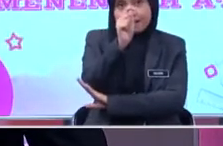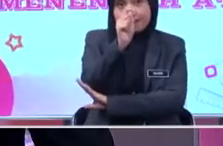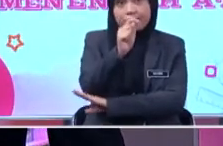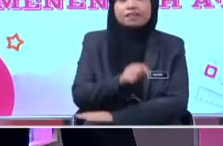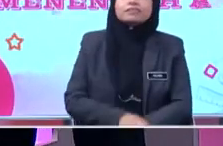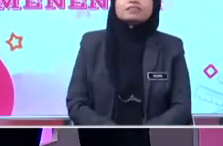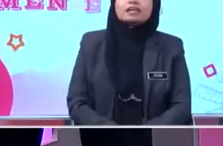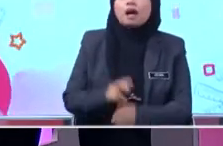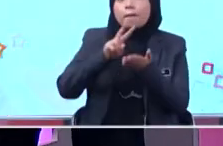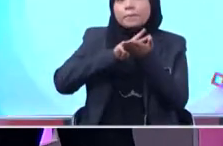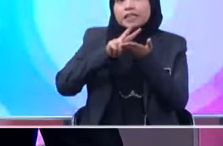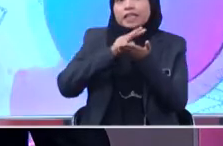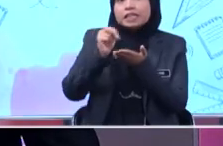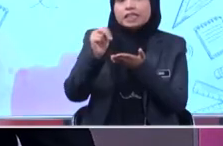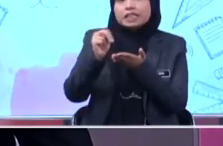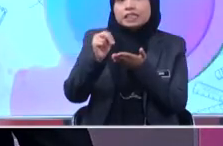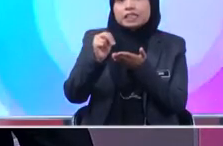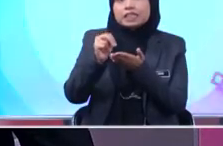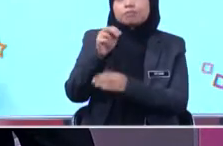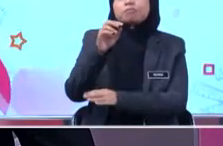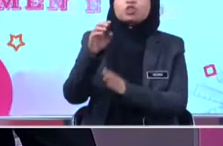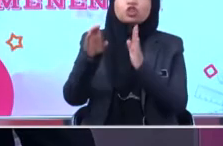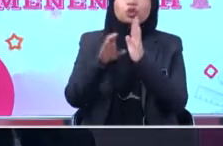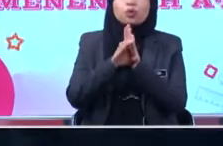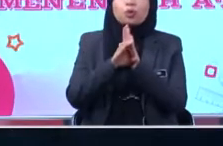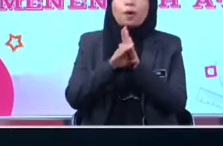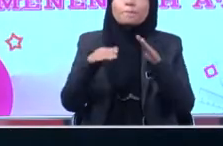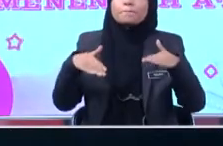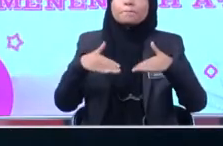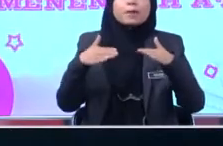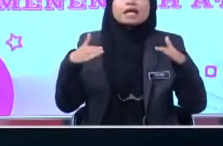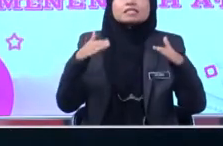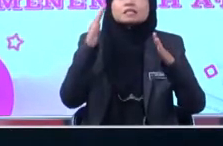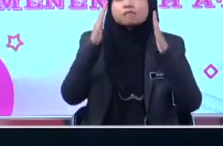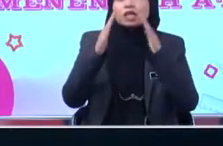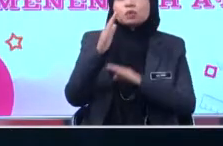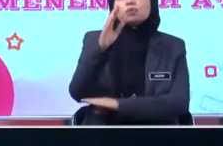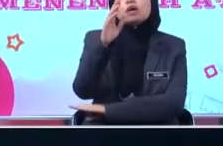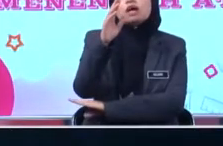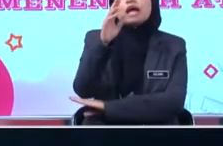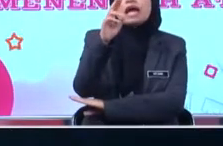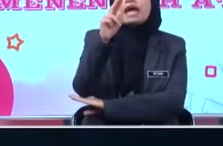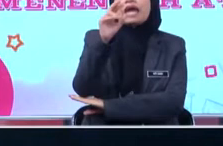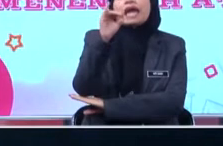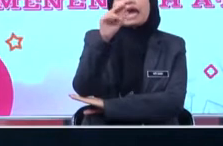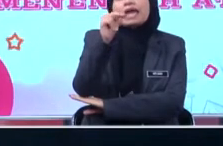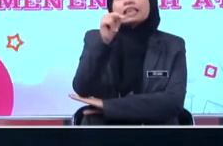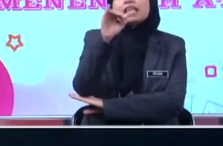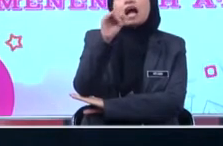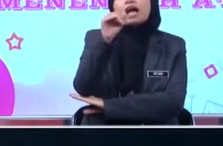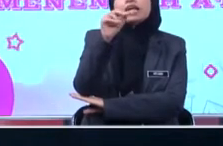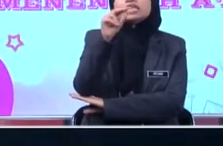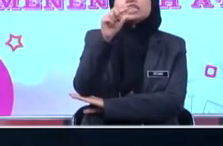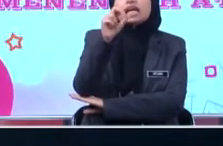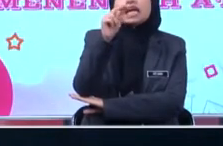HH kalau Bachsin Ayo kita ada IMG ming-ming oke murid2 matekane